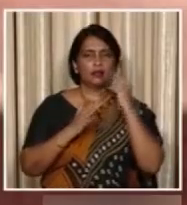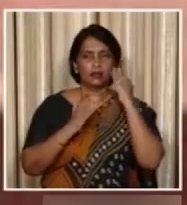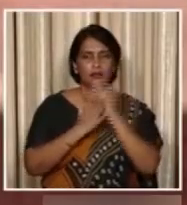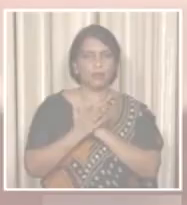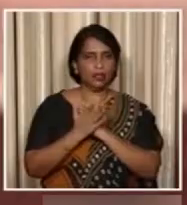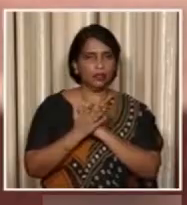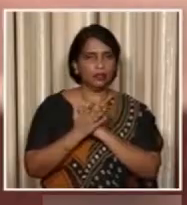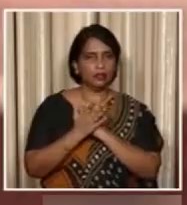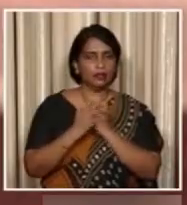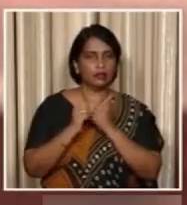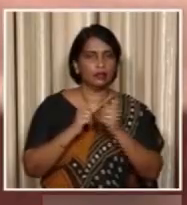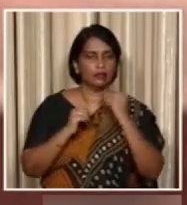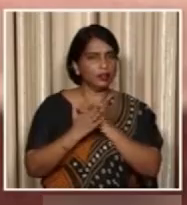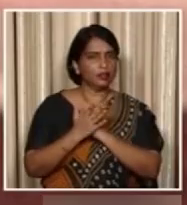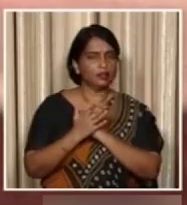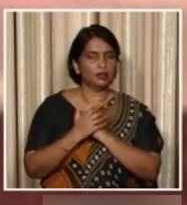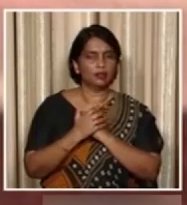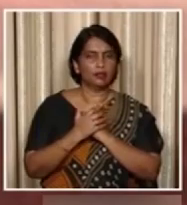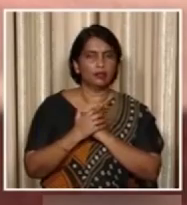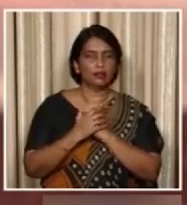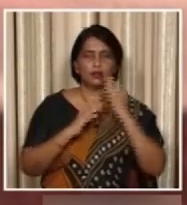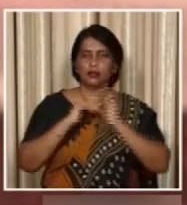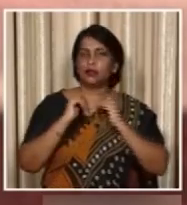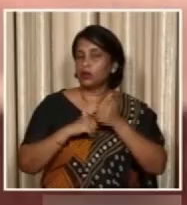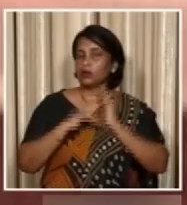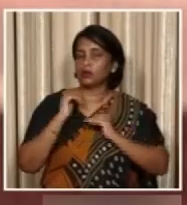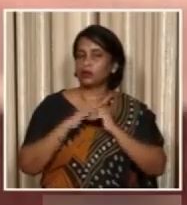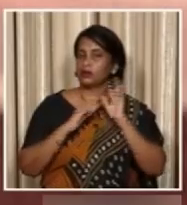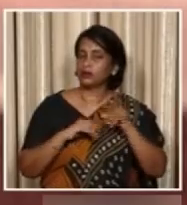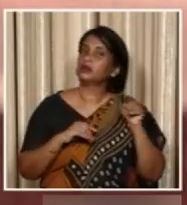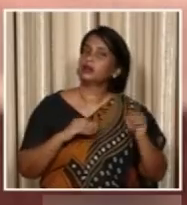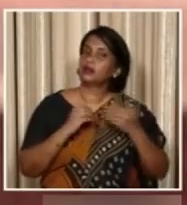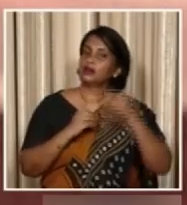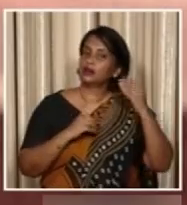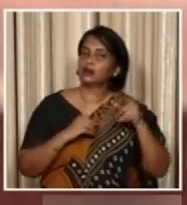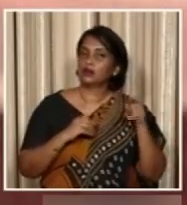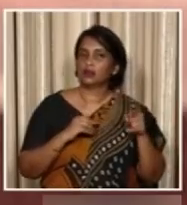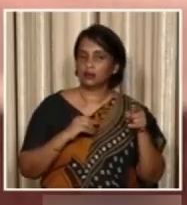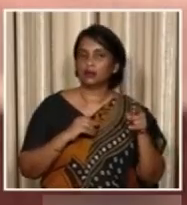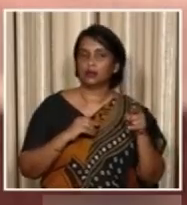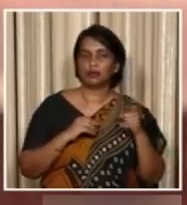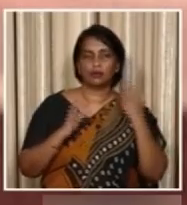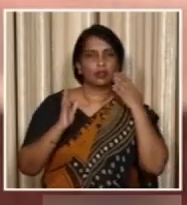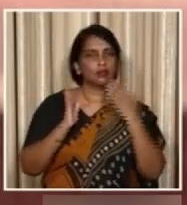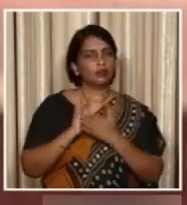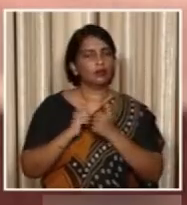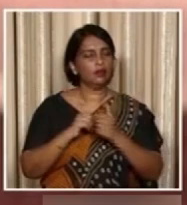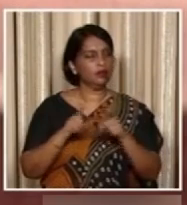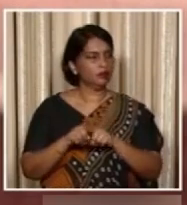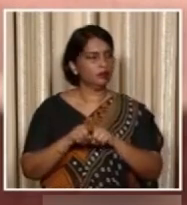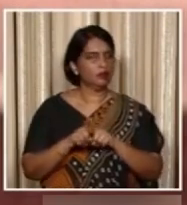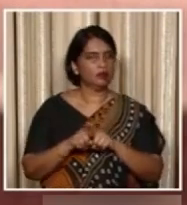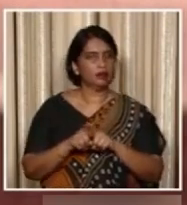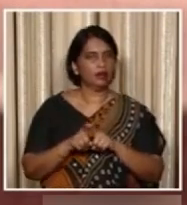ගන්න ක්‍රමවේදයක් අපි සෑදිය යුතු වෙනවා. මේකට හොඳම ක්‍රමවේදය තමයි ඉදිරියේදී මේ ආටිෆිෂල් ඉන්ටෙලිජන්ස් ටික මේව මොන විදිහට නිෂ්පාදනය වුණත්